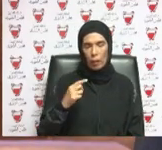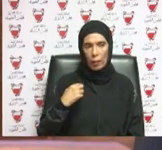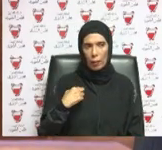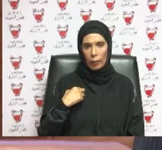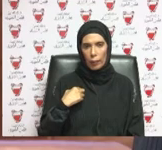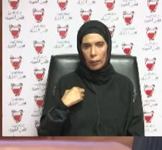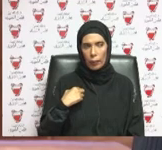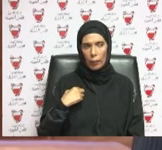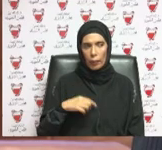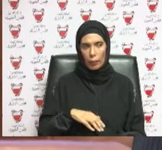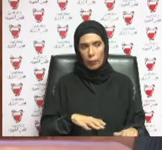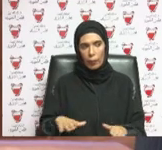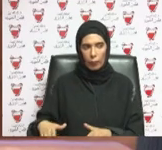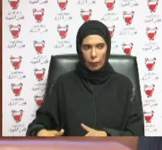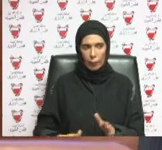راجعون.